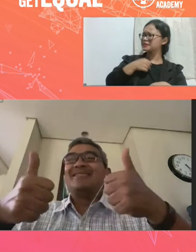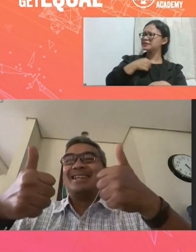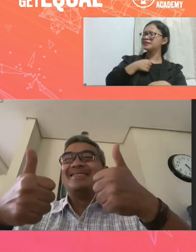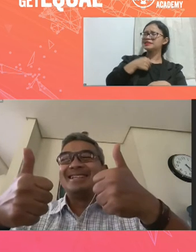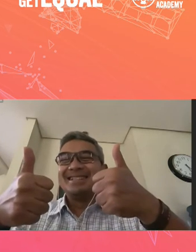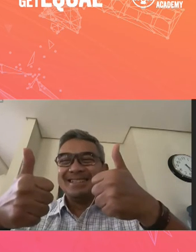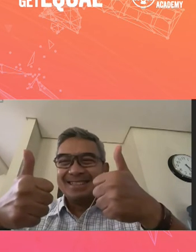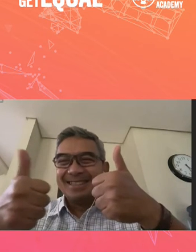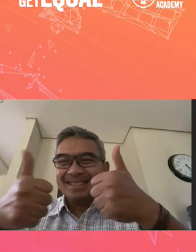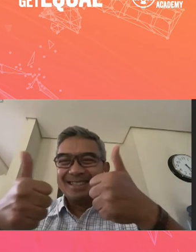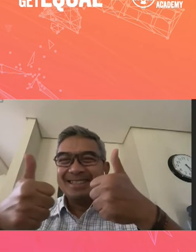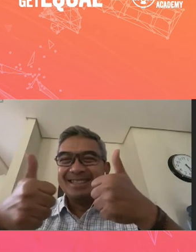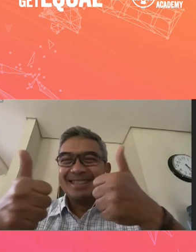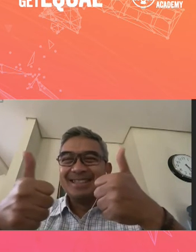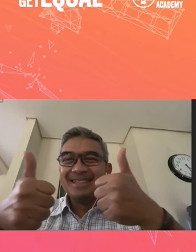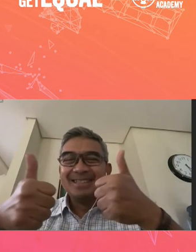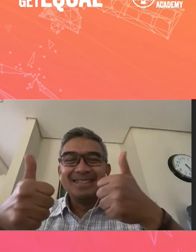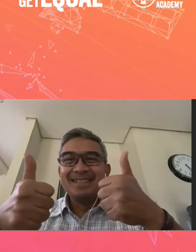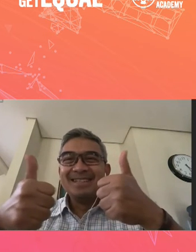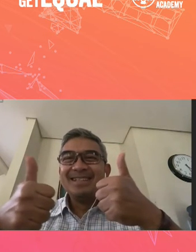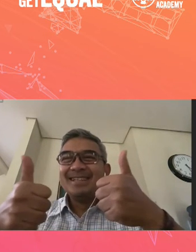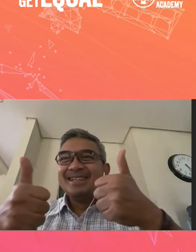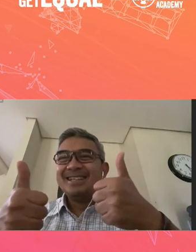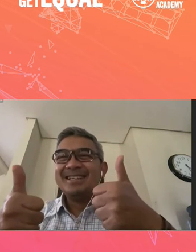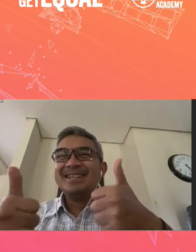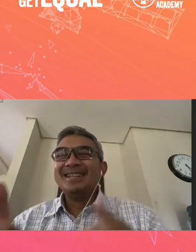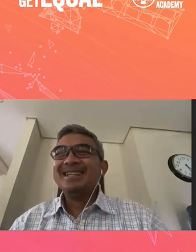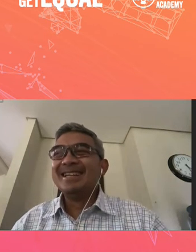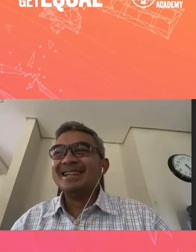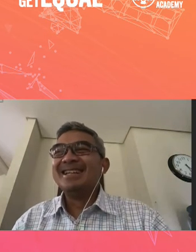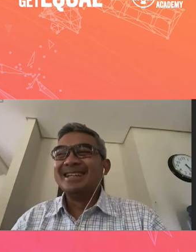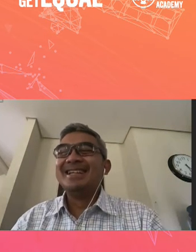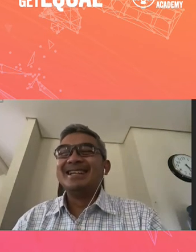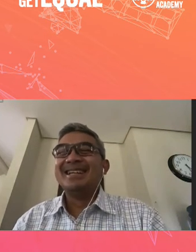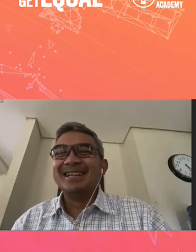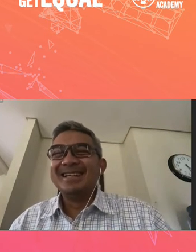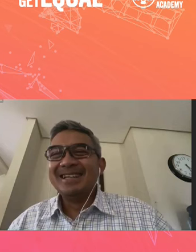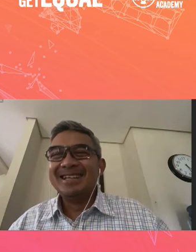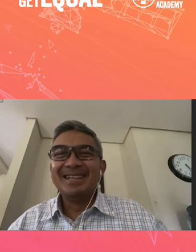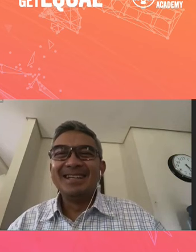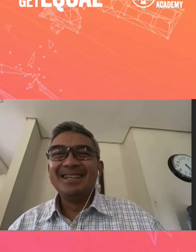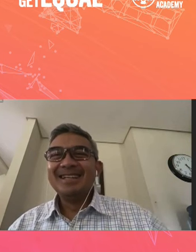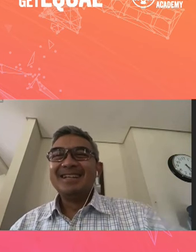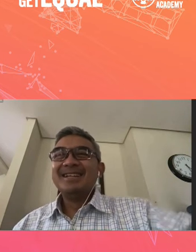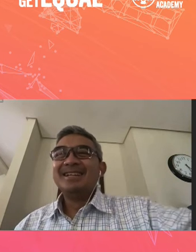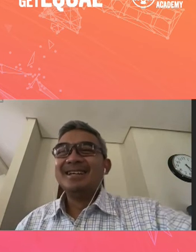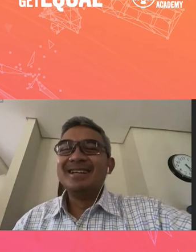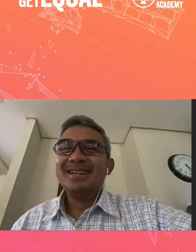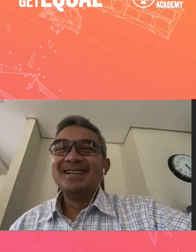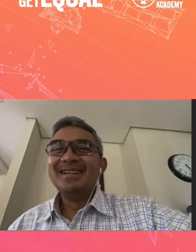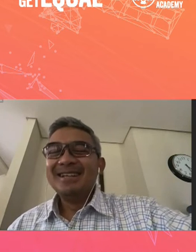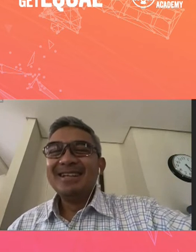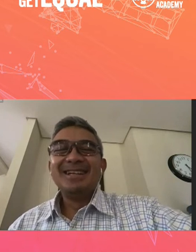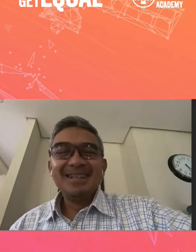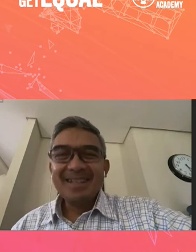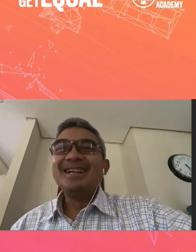Tahun 2018, saya bilang, ini enggak ada hubungan dengan partai saya loh, enggak ada hubungan dengan partai saya loh. Di Inovator ada orang Nasdem, ada orang PSI, ada